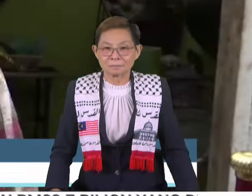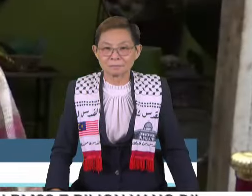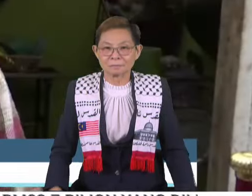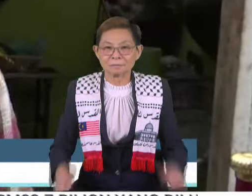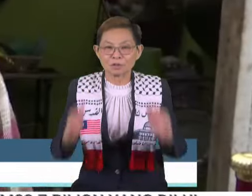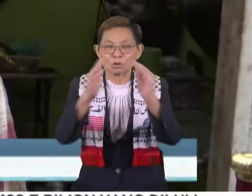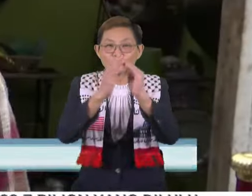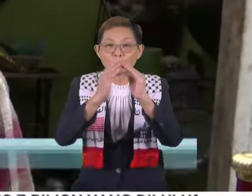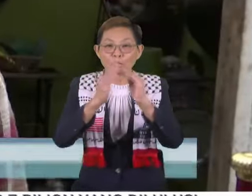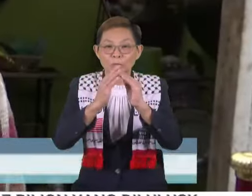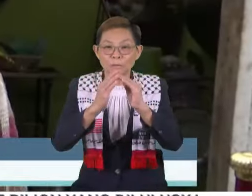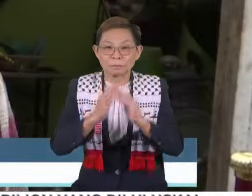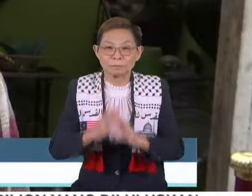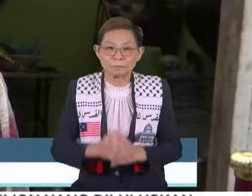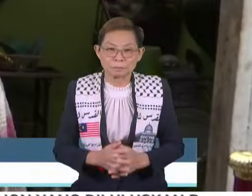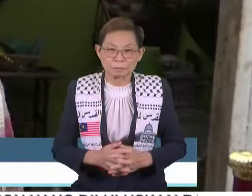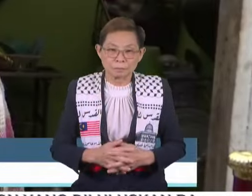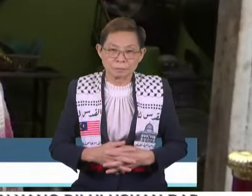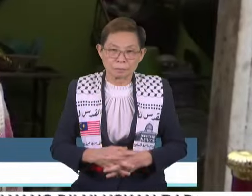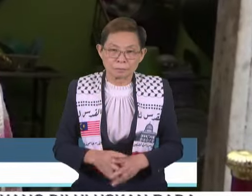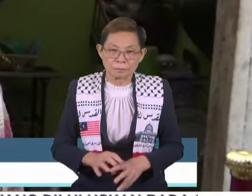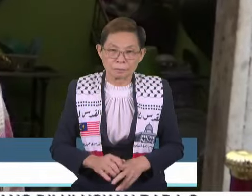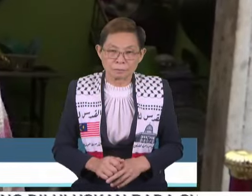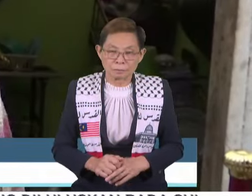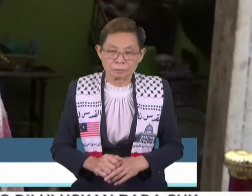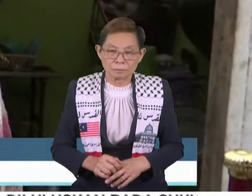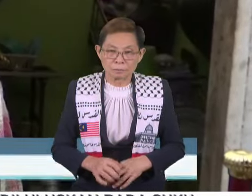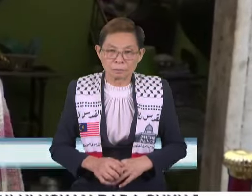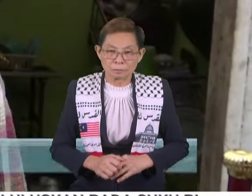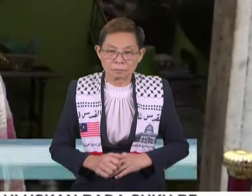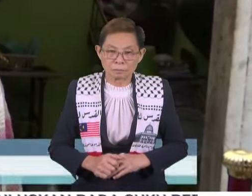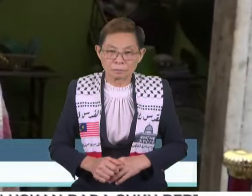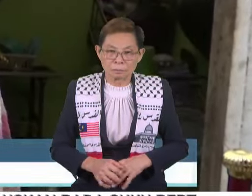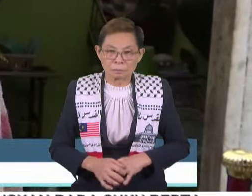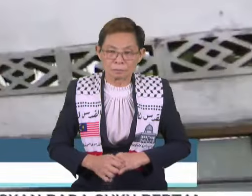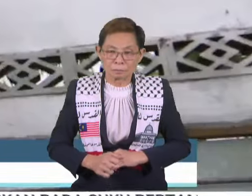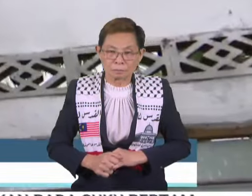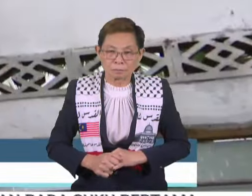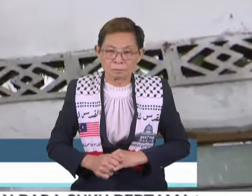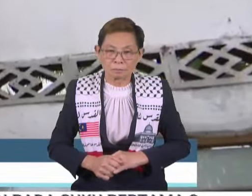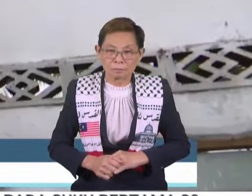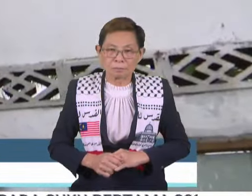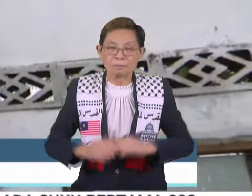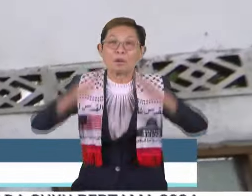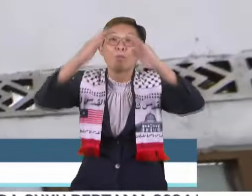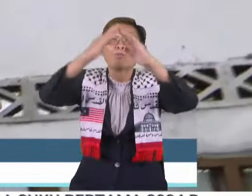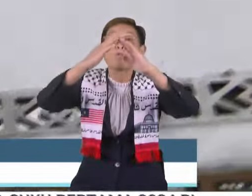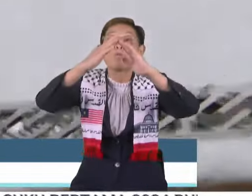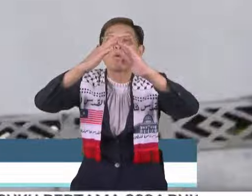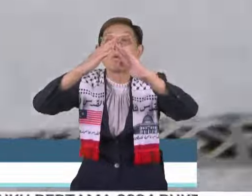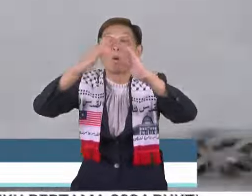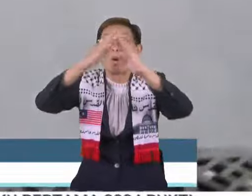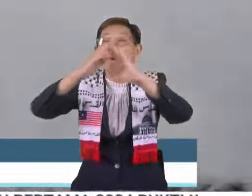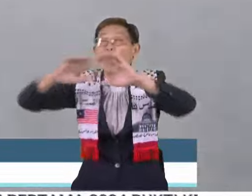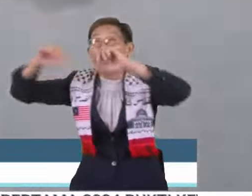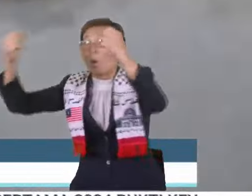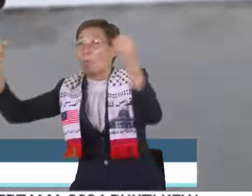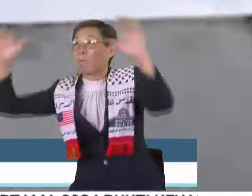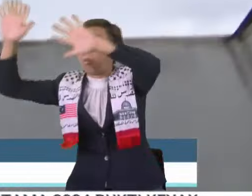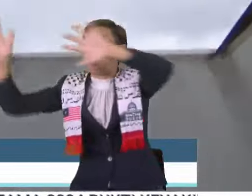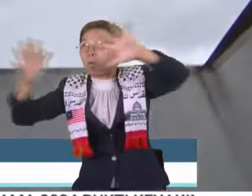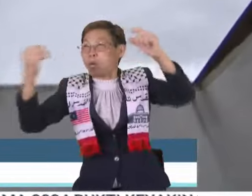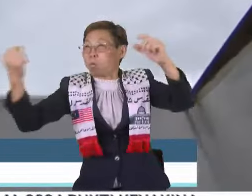Rumah yang kedai nak ada rumah. Dia cepat dia kata rumah tak ni apa. Ni bumbung tak ada arah dah. Ibu jangkit.